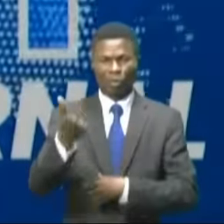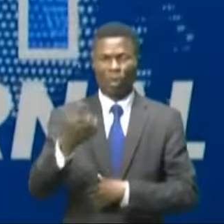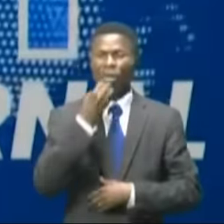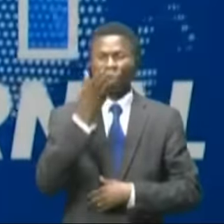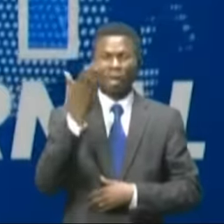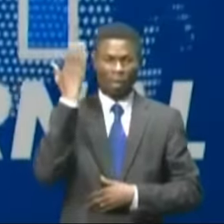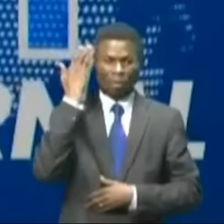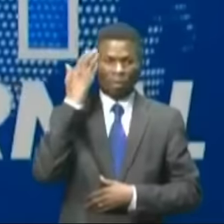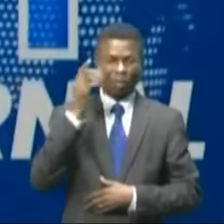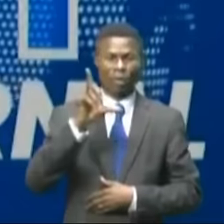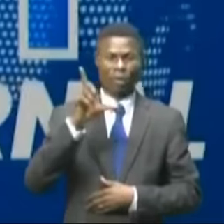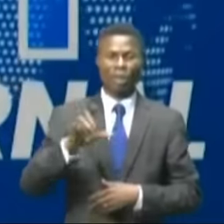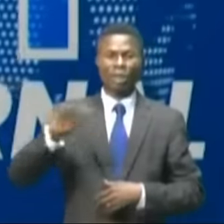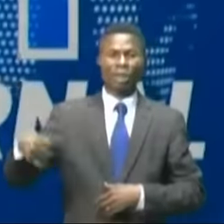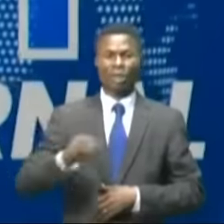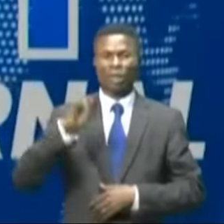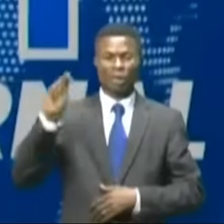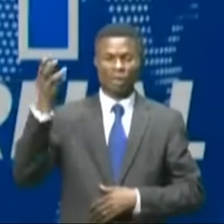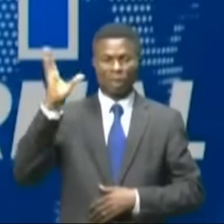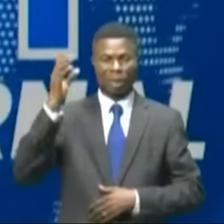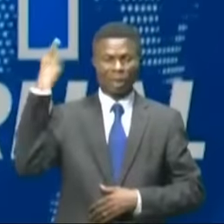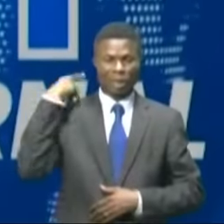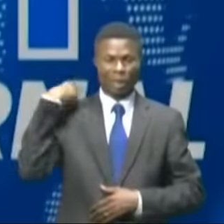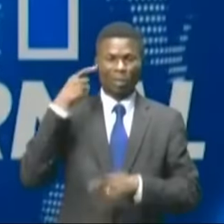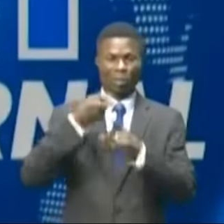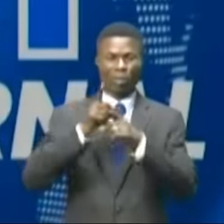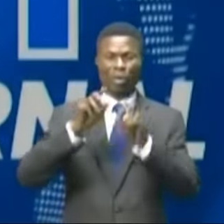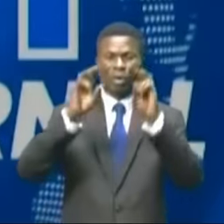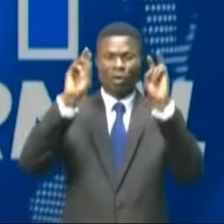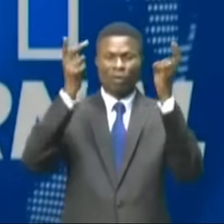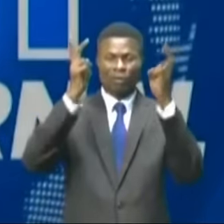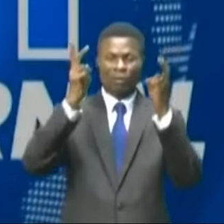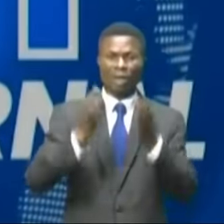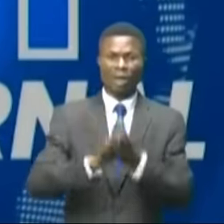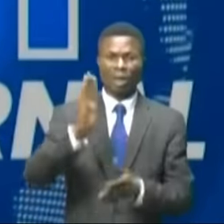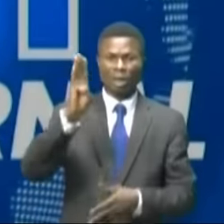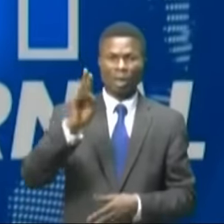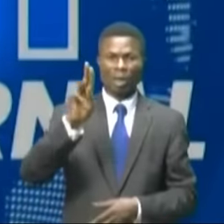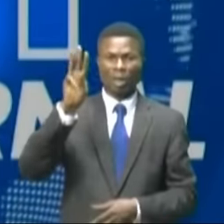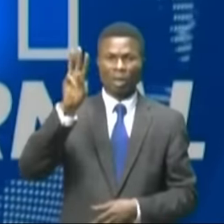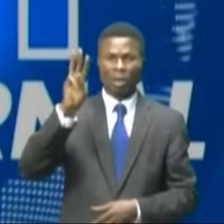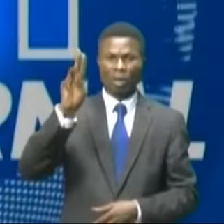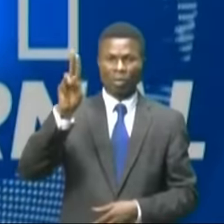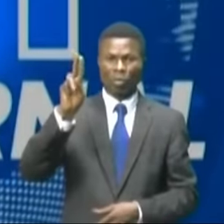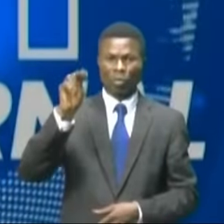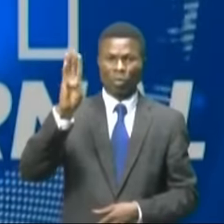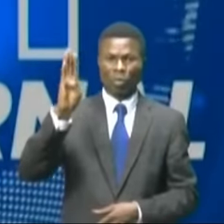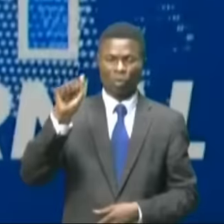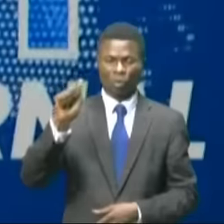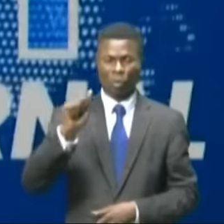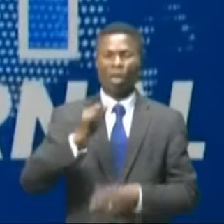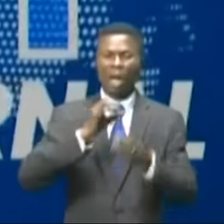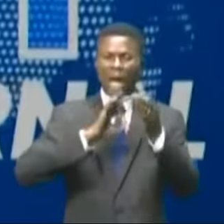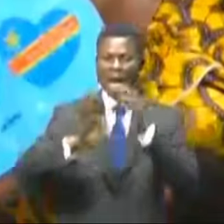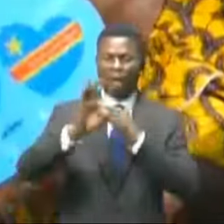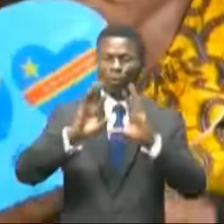de M. Liaou Jean-Pierre, député élu de Bumba, qui est retourné congratuler sa base pour son